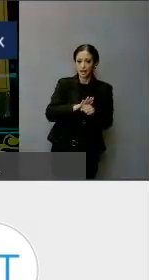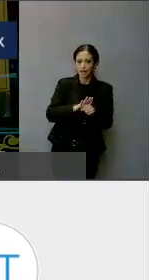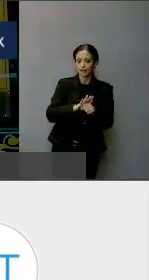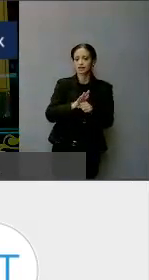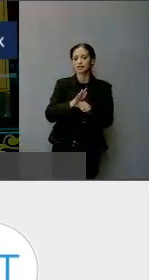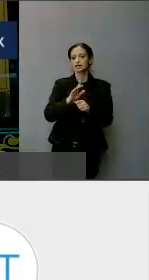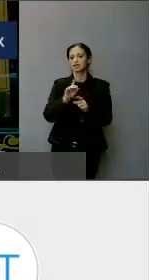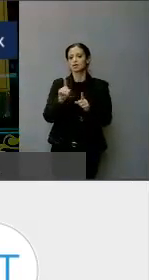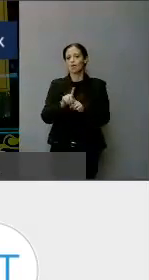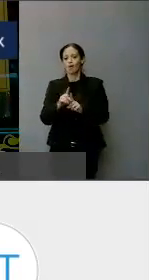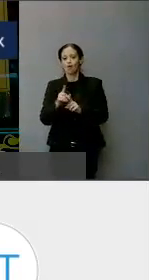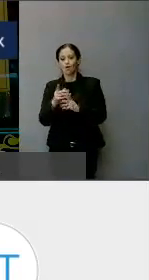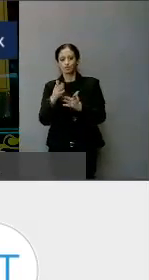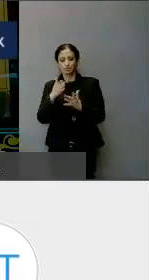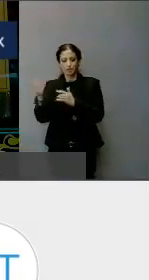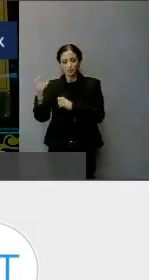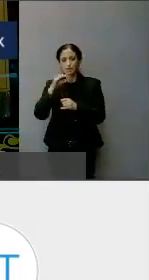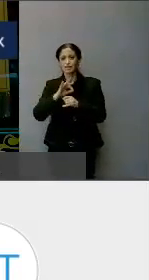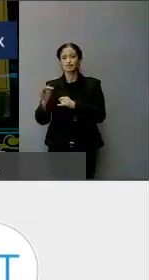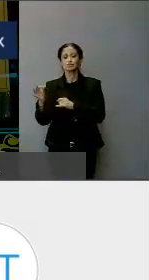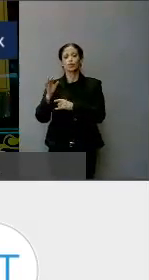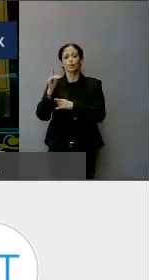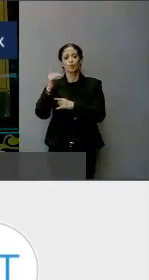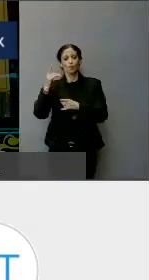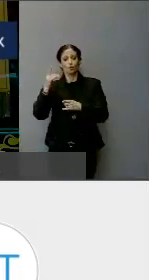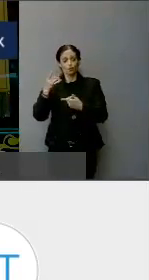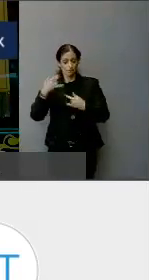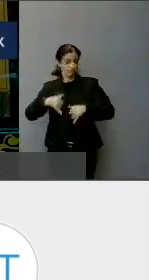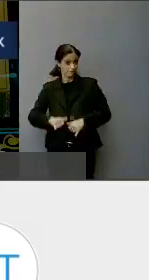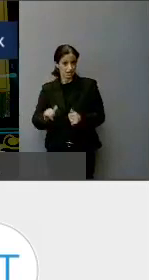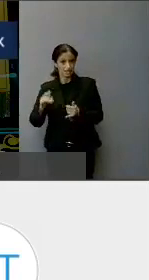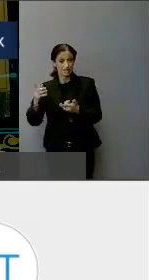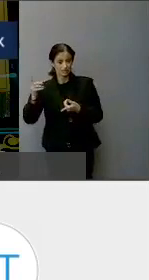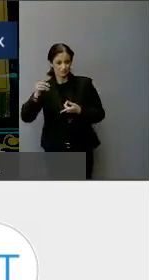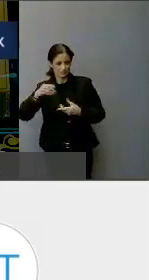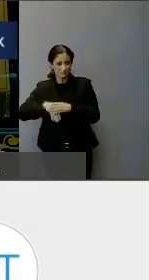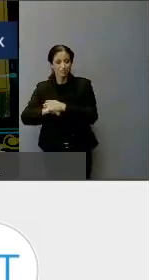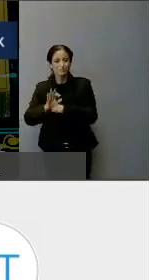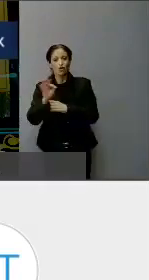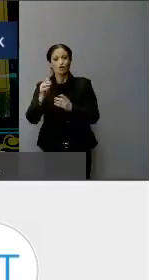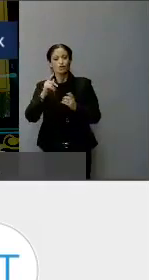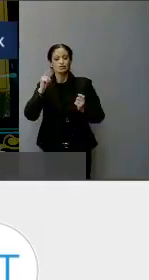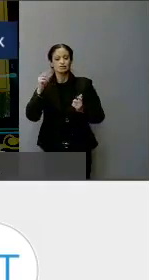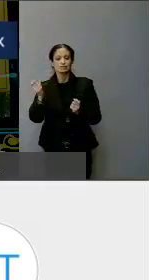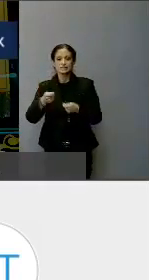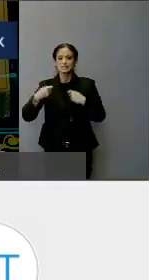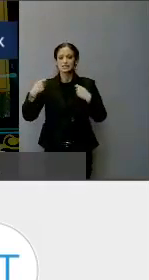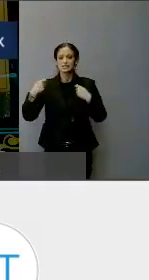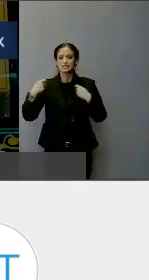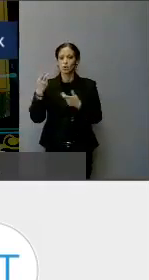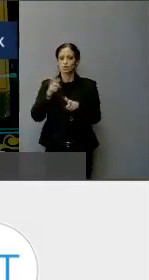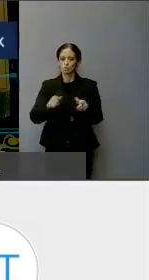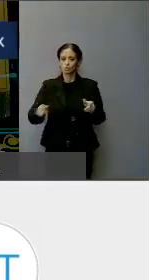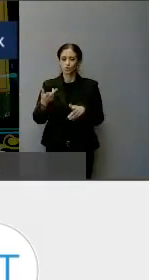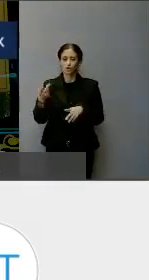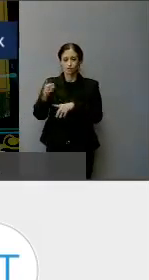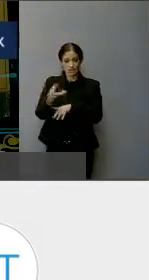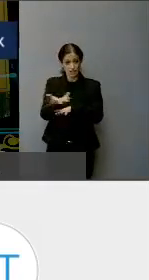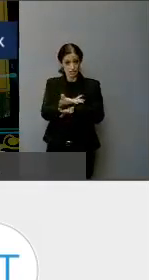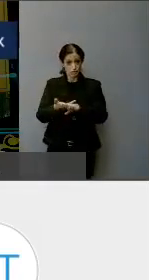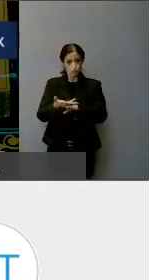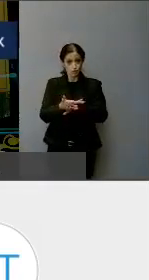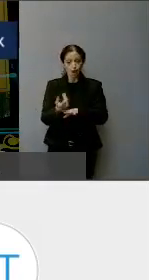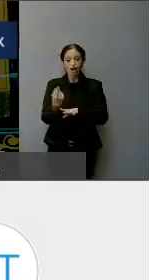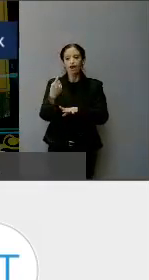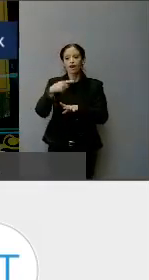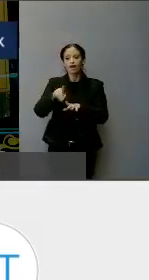certo maltrattamenti omicidio anche preterintenzionale lesioni sequestro di persona e violenza sessuale decade dalla relativa assegnazione